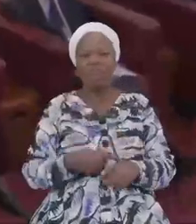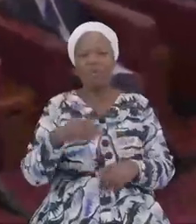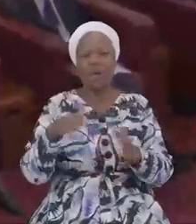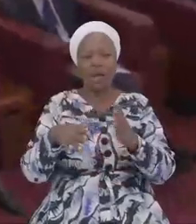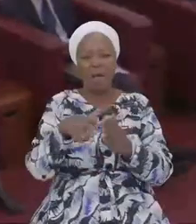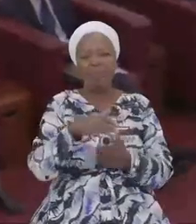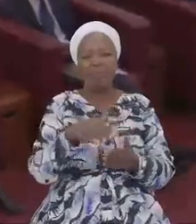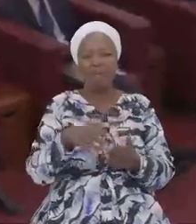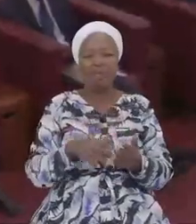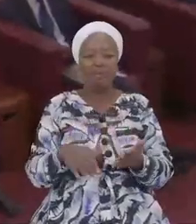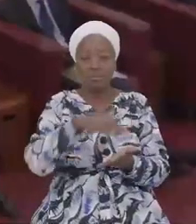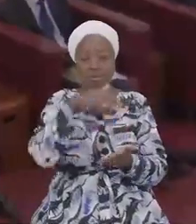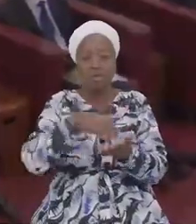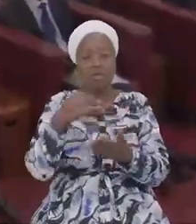toi.